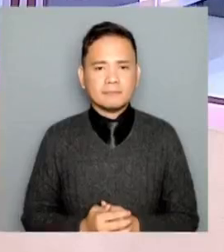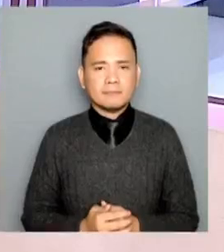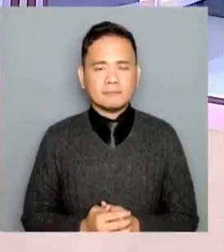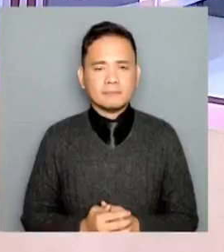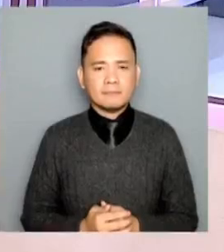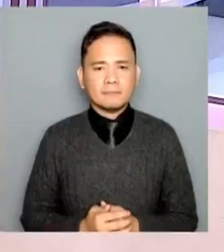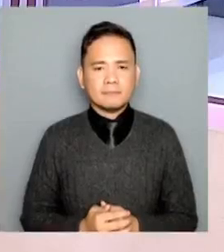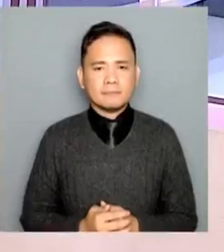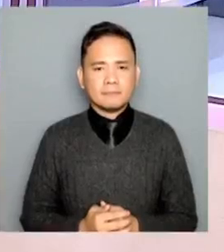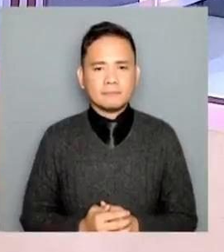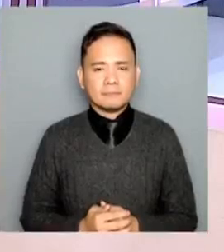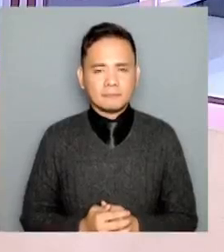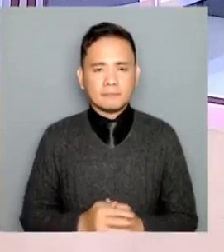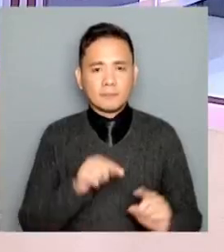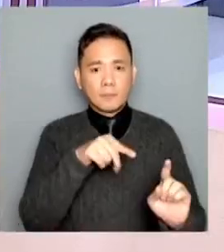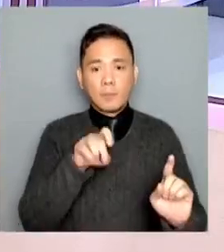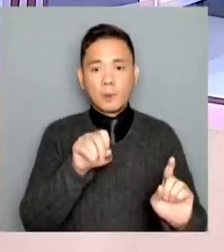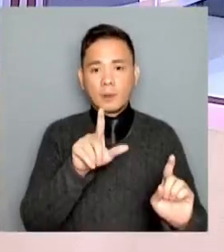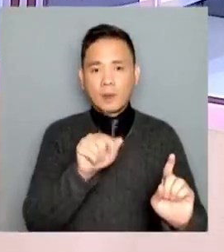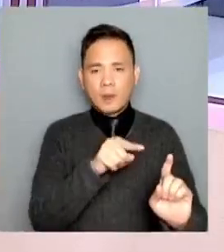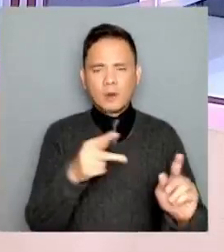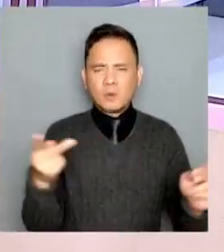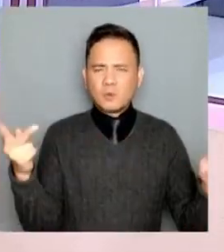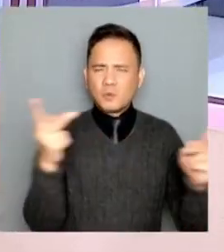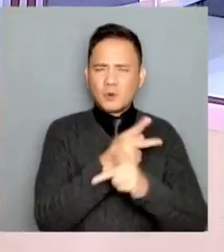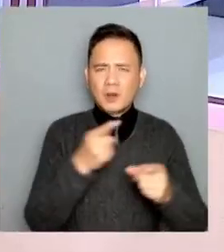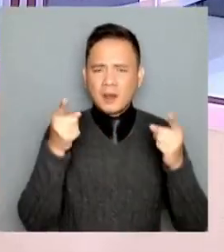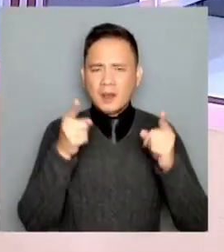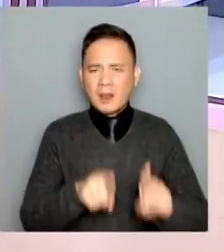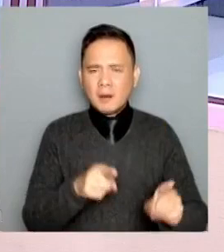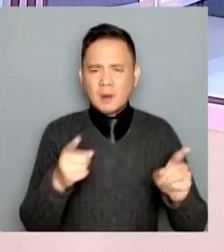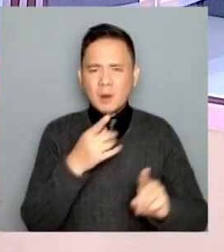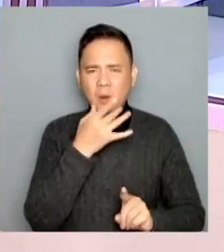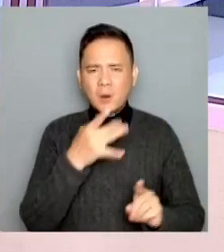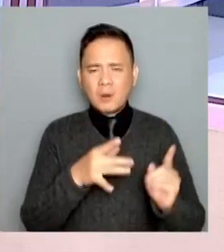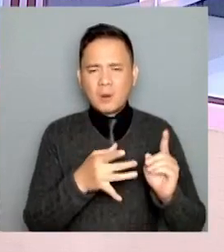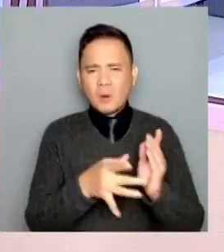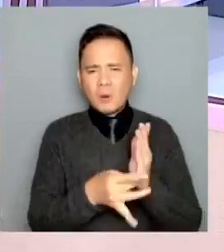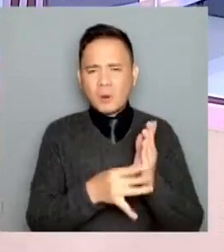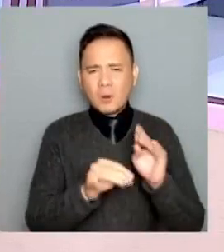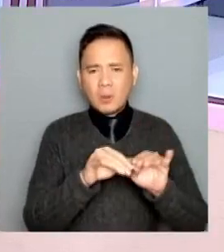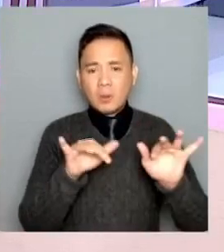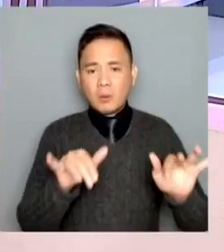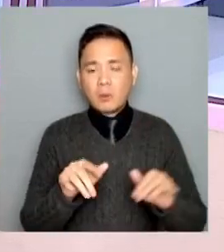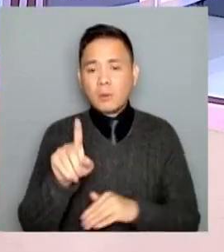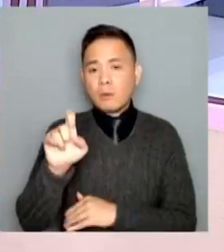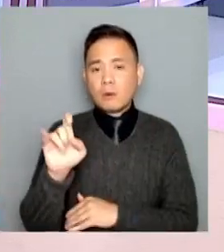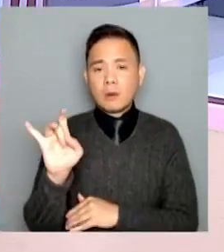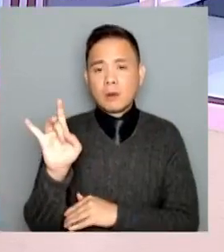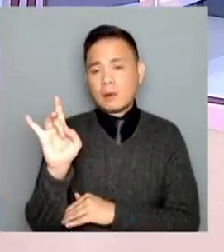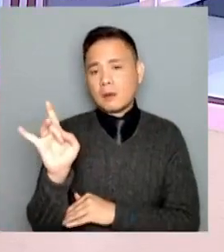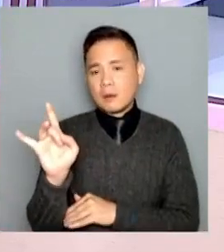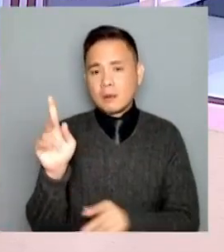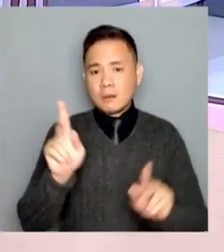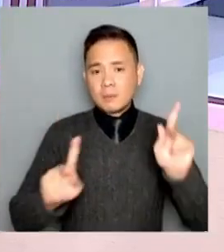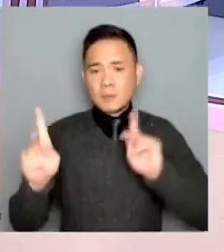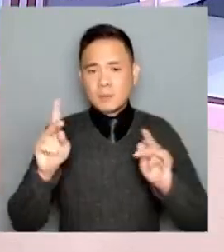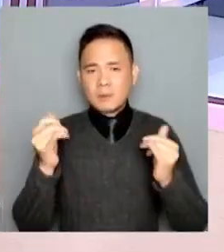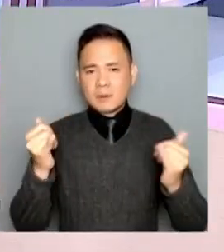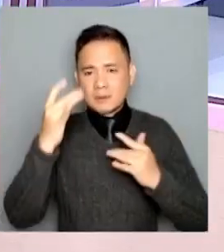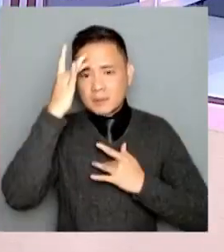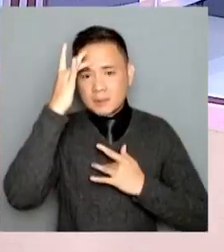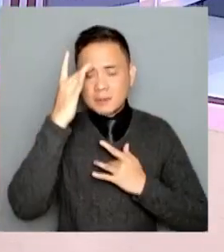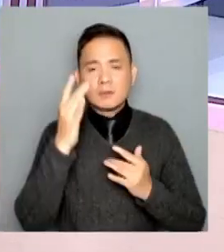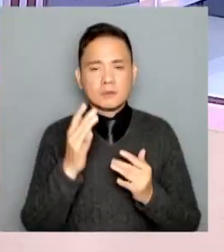Over in Bola, the worst hit area, 184 individuals have fallen ill after the oil spill. We're going to talk now to Bola Mayor Jennifer